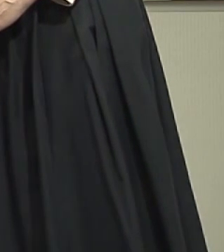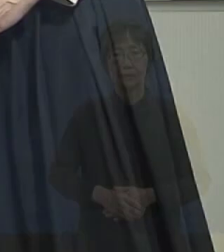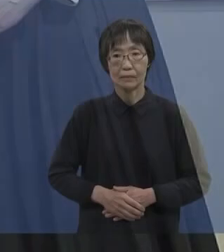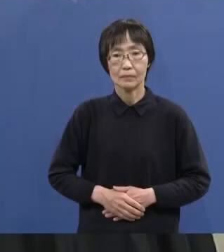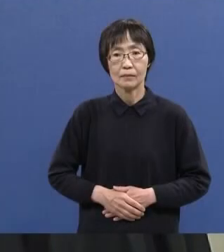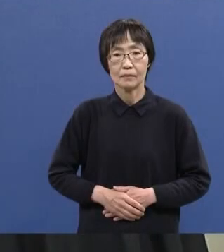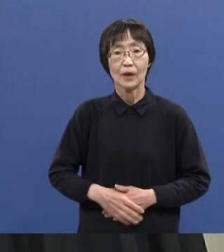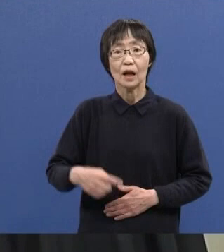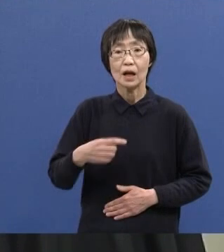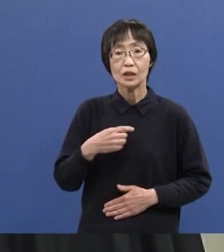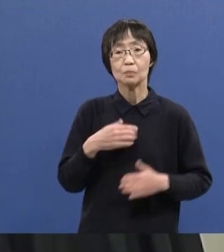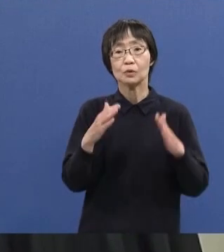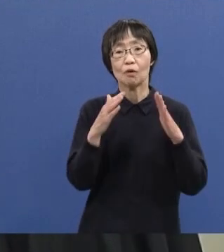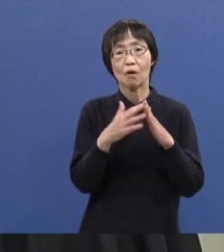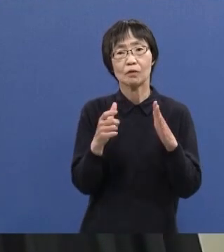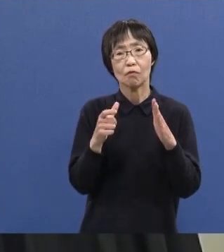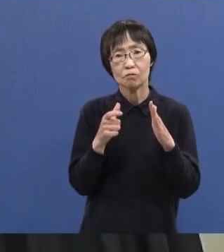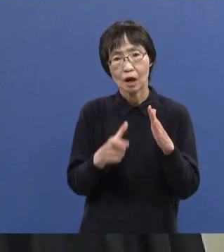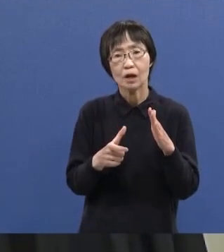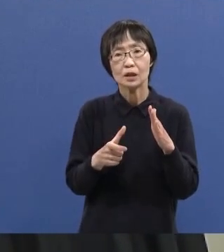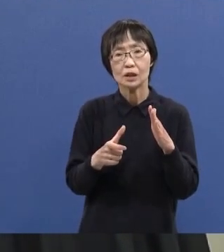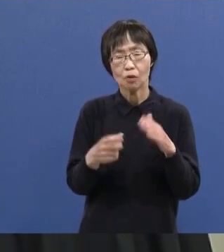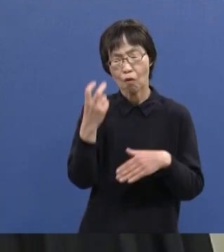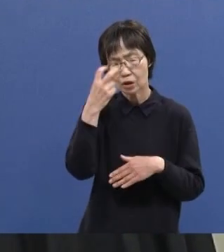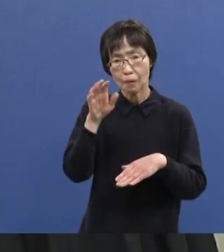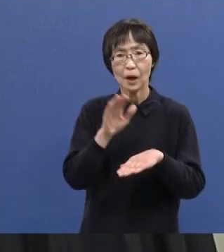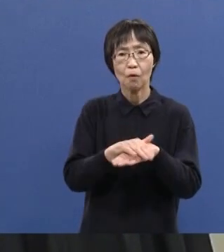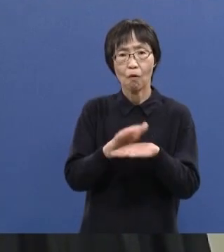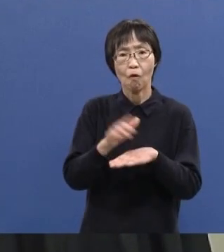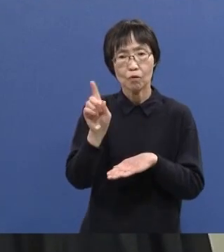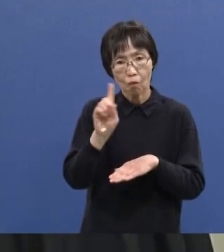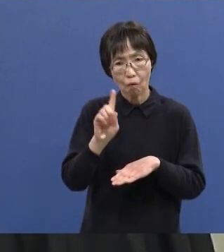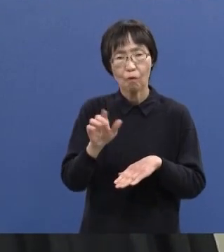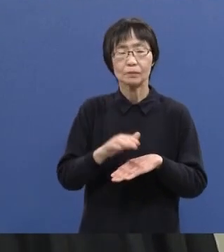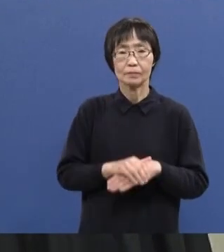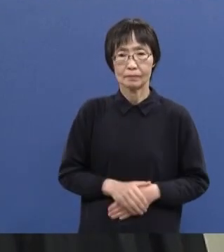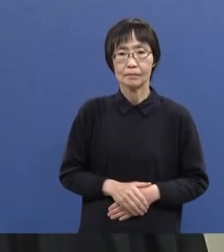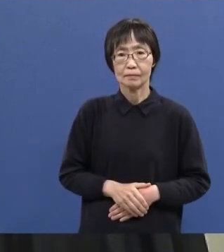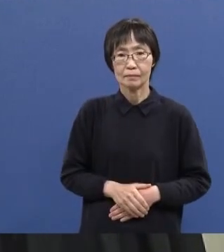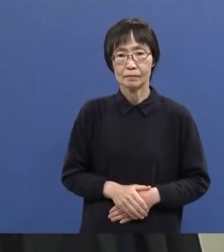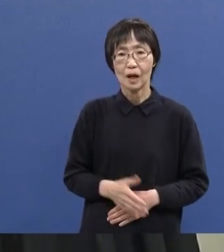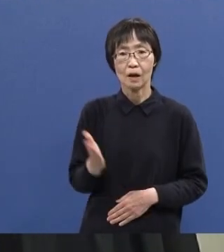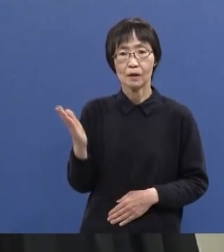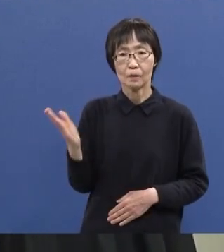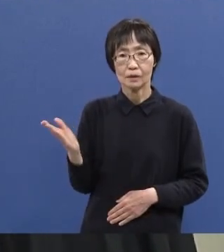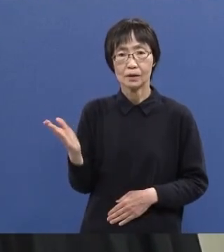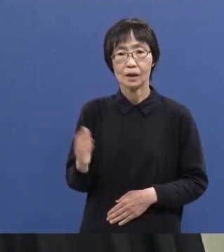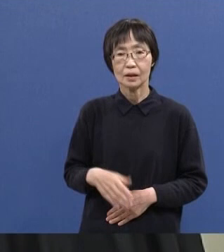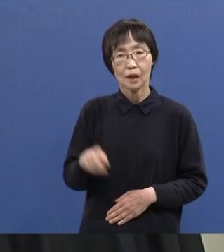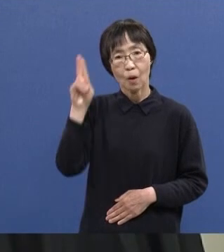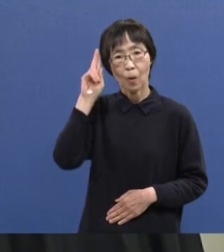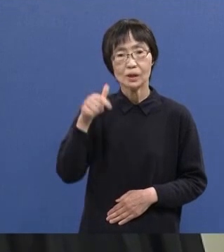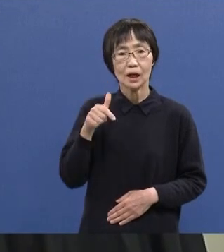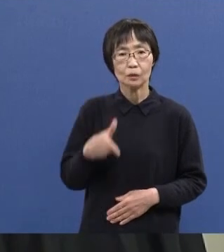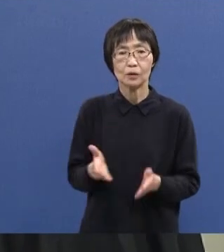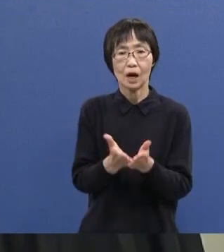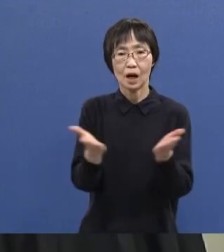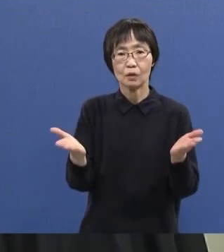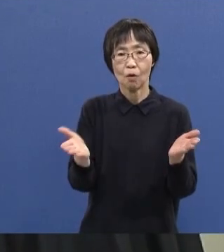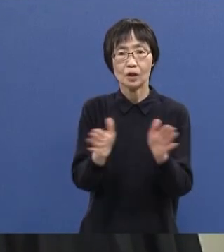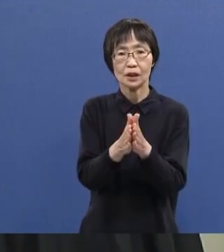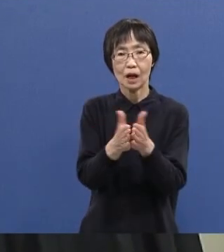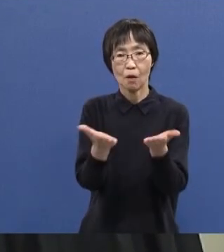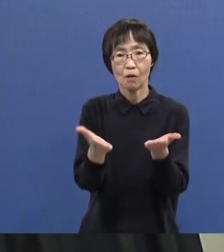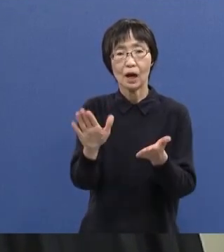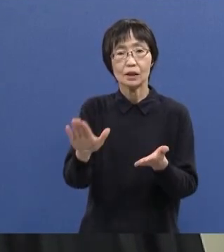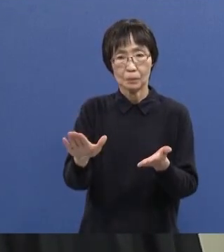自分の住まいの耐震はどのように調べればいいのですか？ はい、こちらに大阪府が発行している冊子